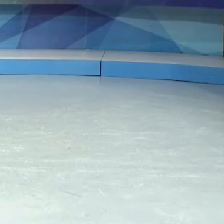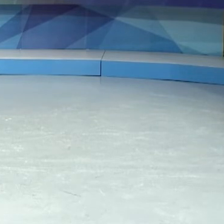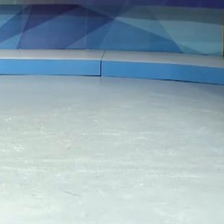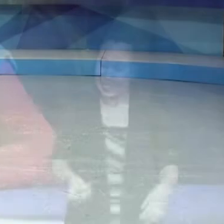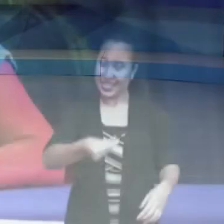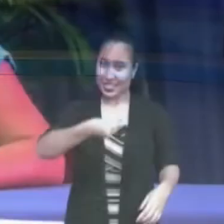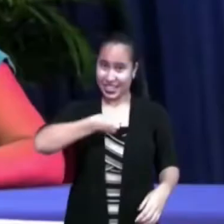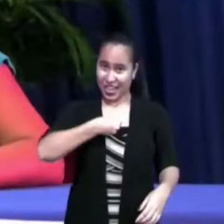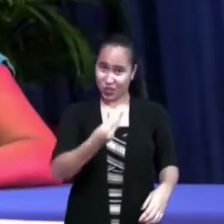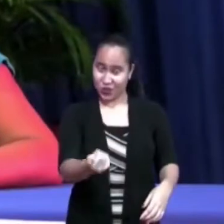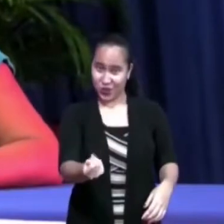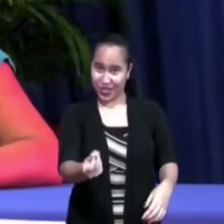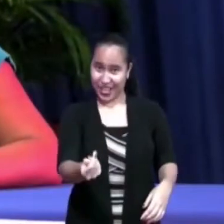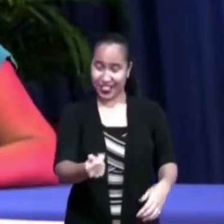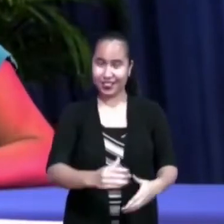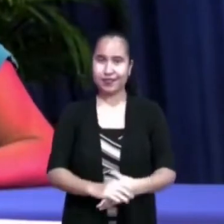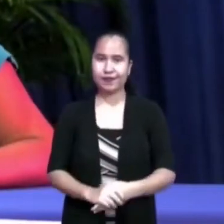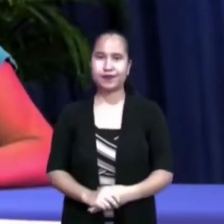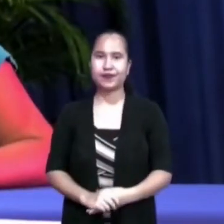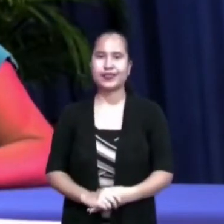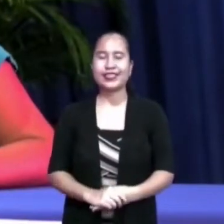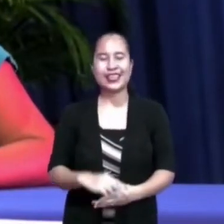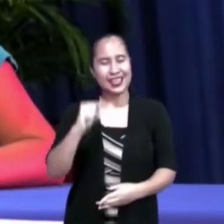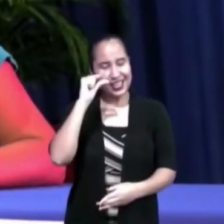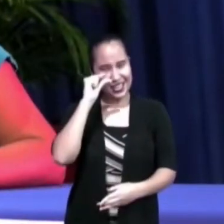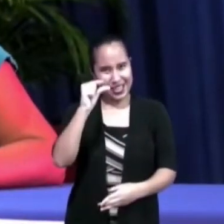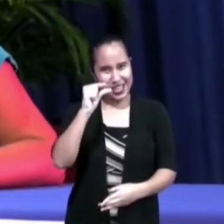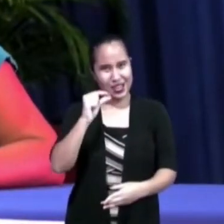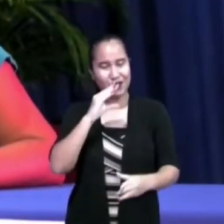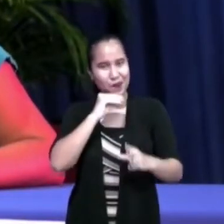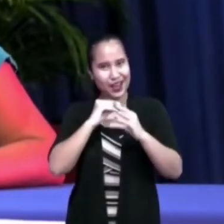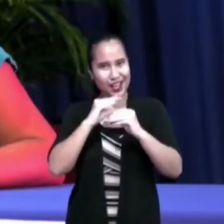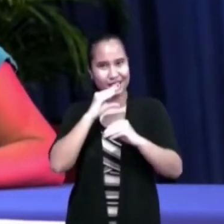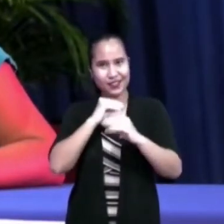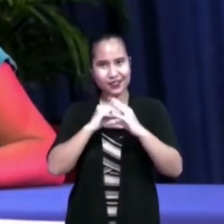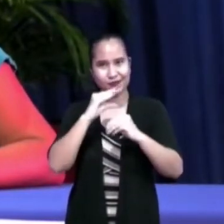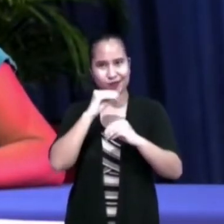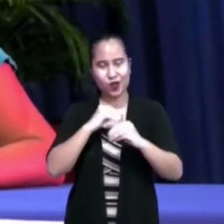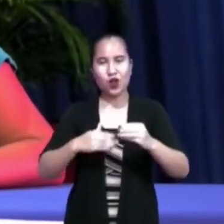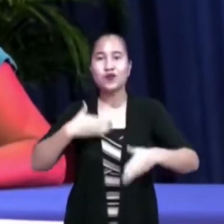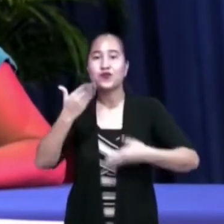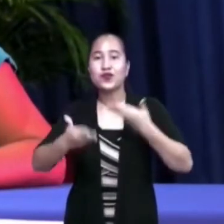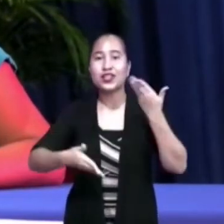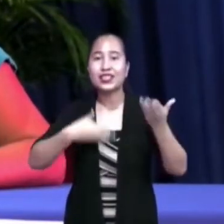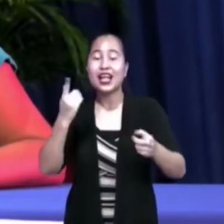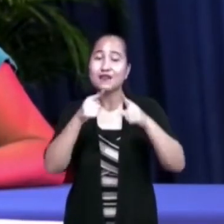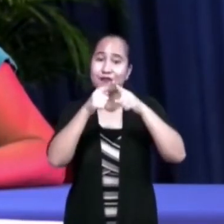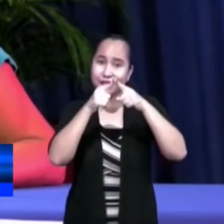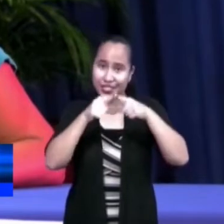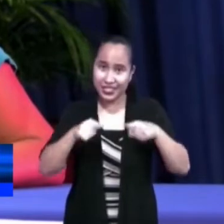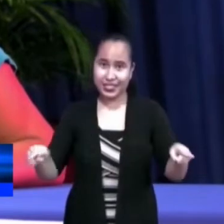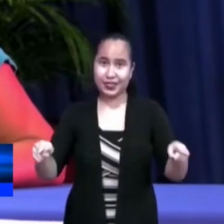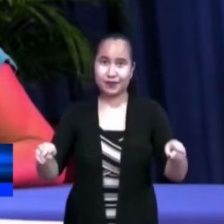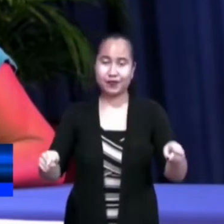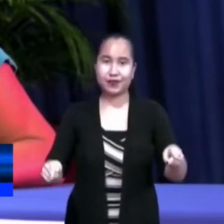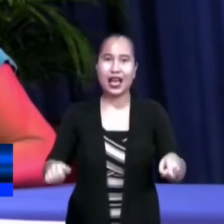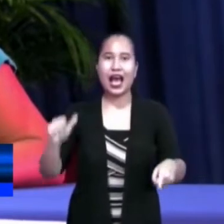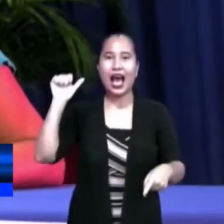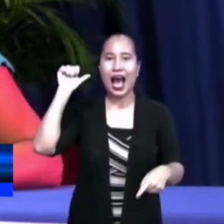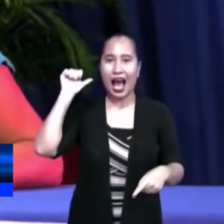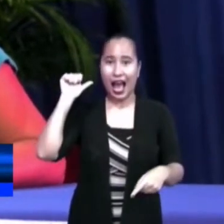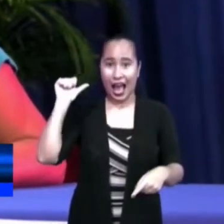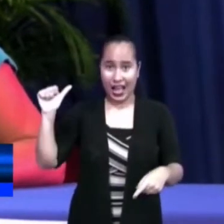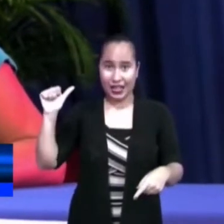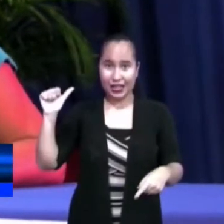kinderbijslag. Laat me toch weer even ingaan om uit te leggen wat het verschil is tussen algemeen